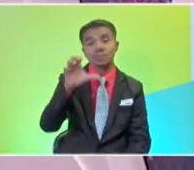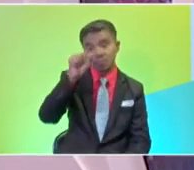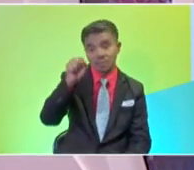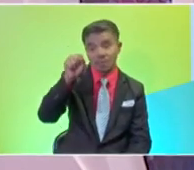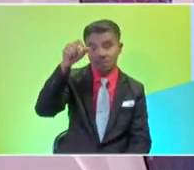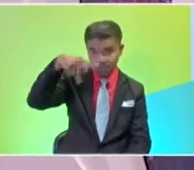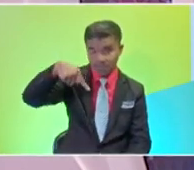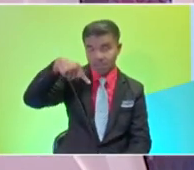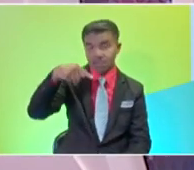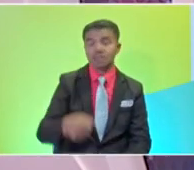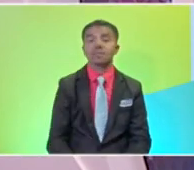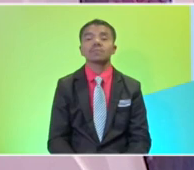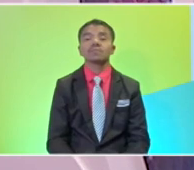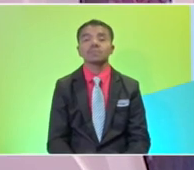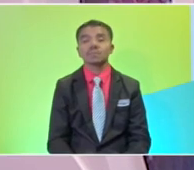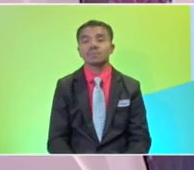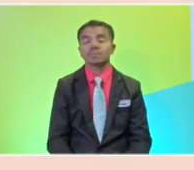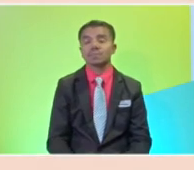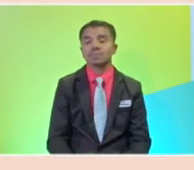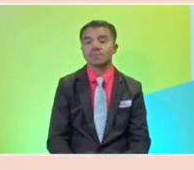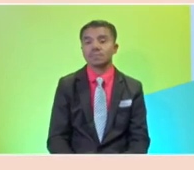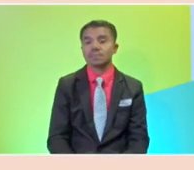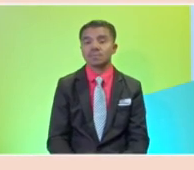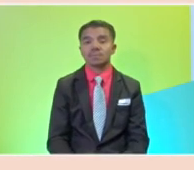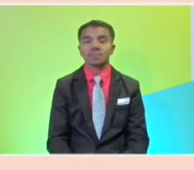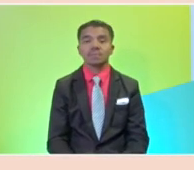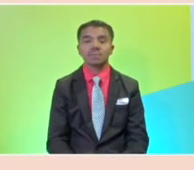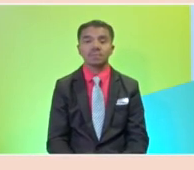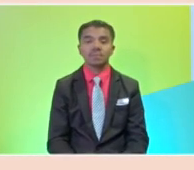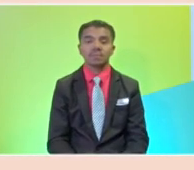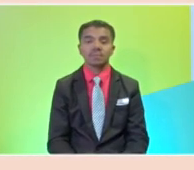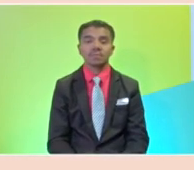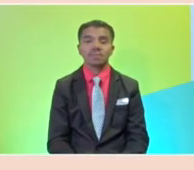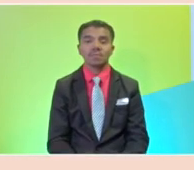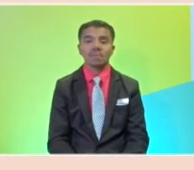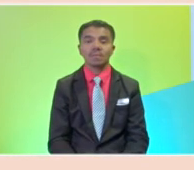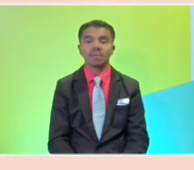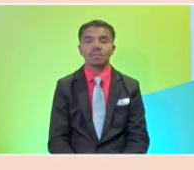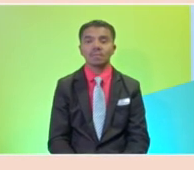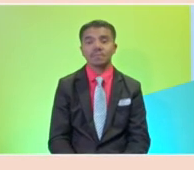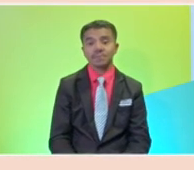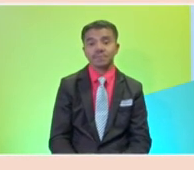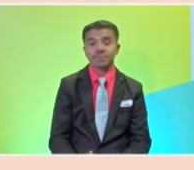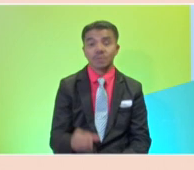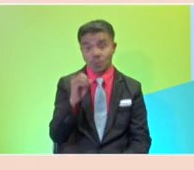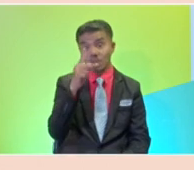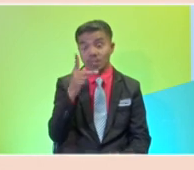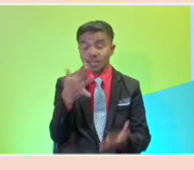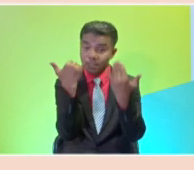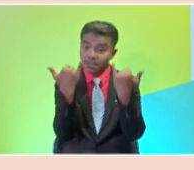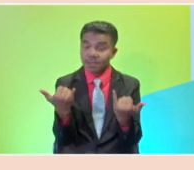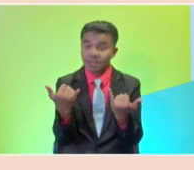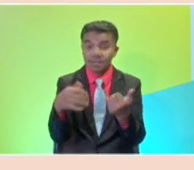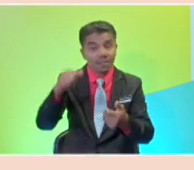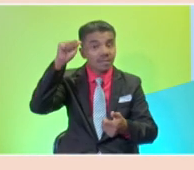Kementerian kalau yang keempat apa aimanif munasibahamah okey Aiman Cuba tulis gunakan berdasarkan gambar itu apa yang am boleh